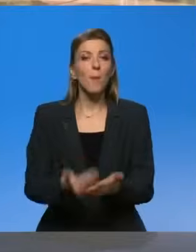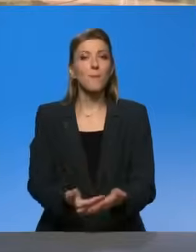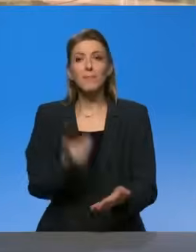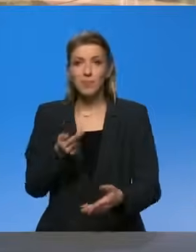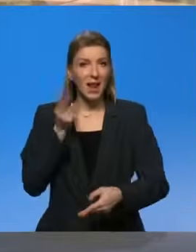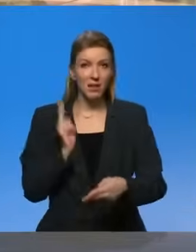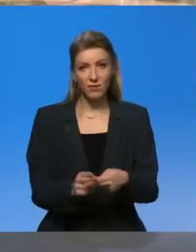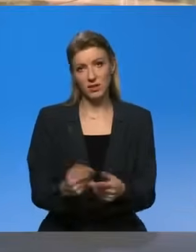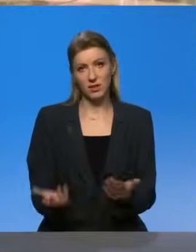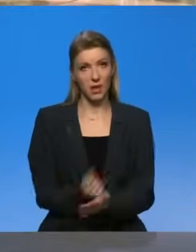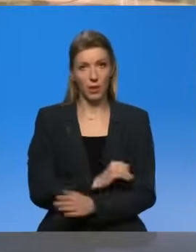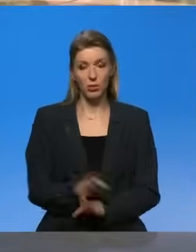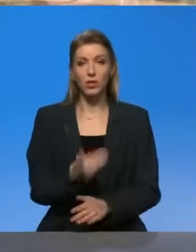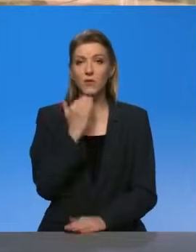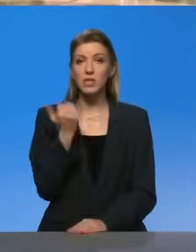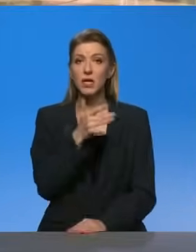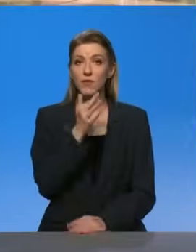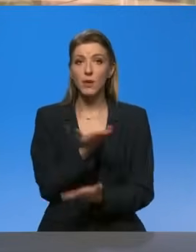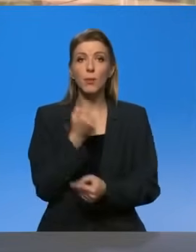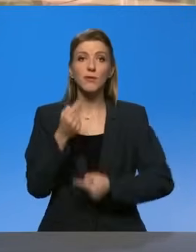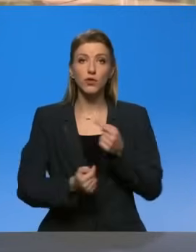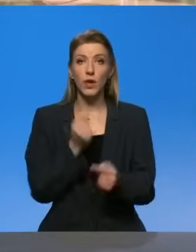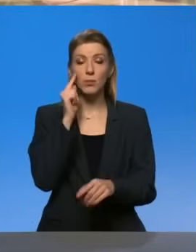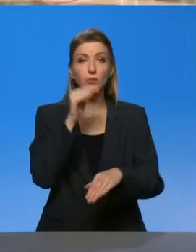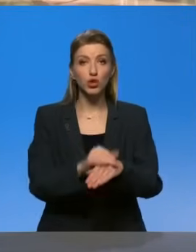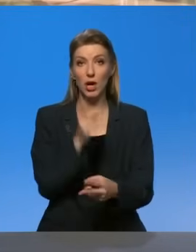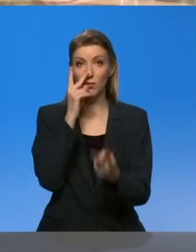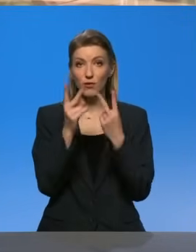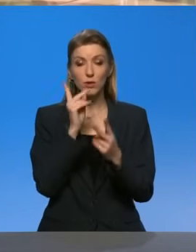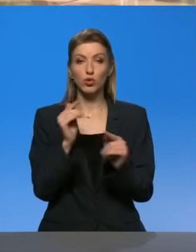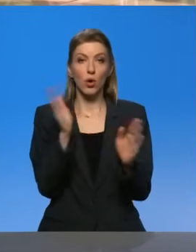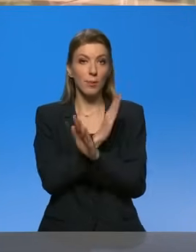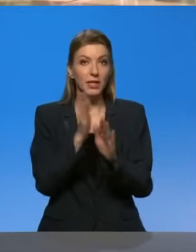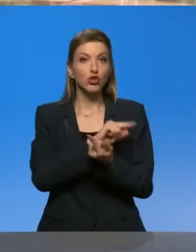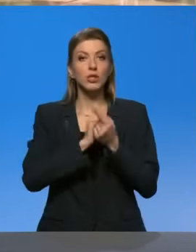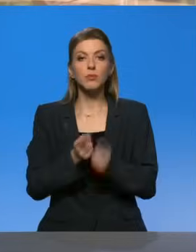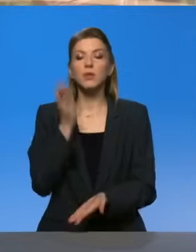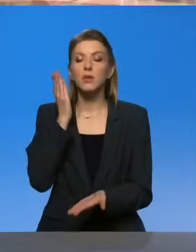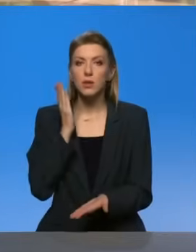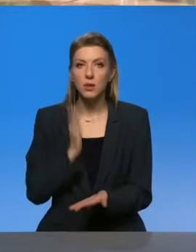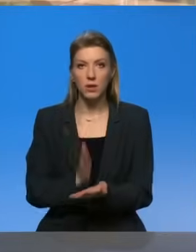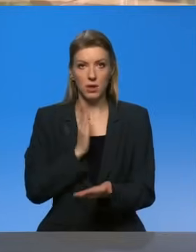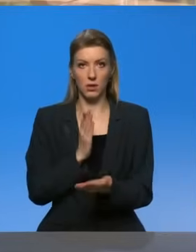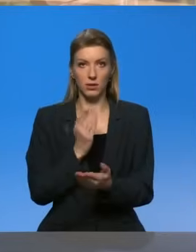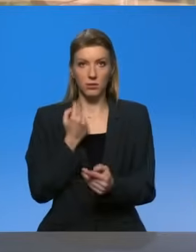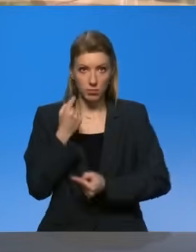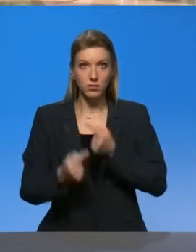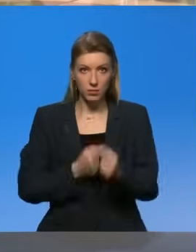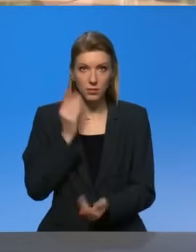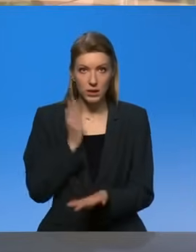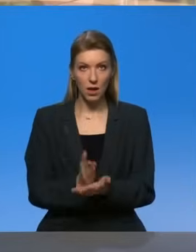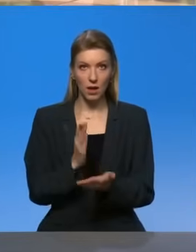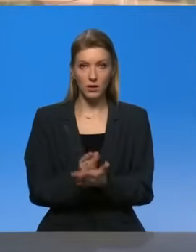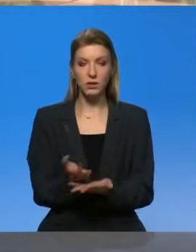в последние годы же все время замечаем и видим, что климатические изменения есть, они реально идут. И мы